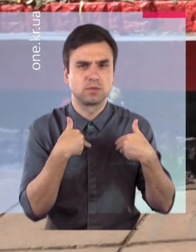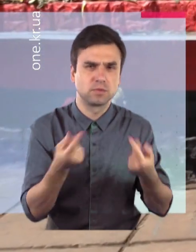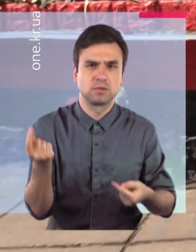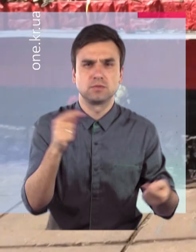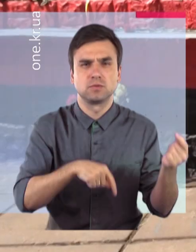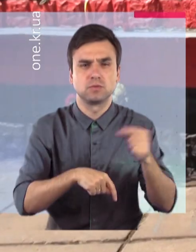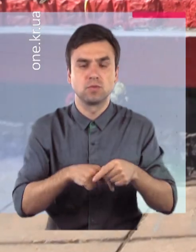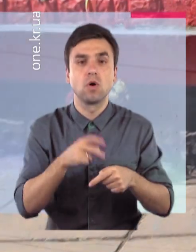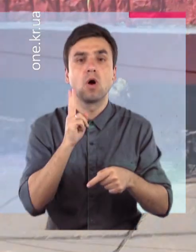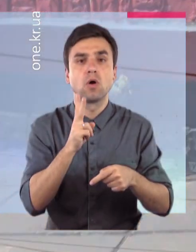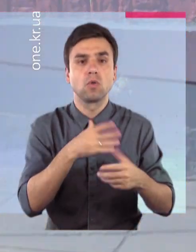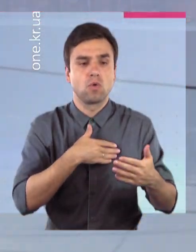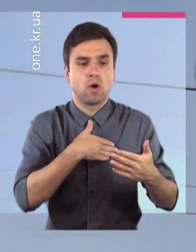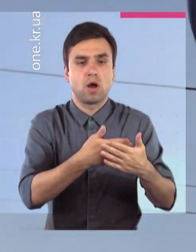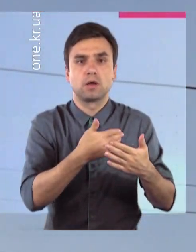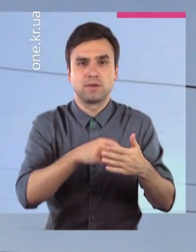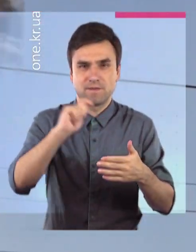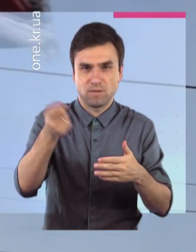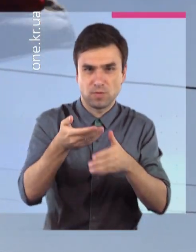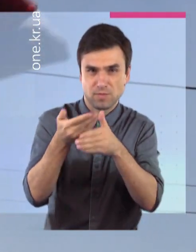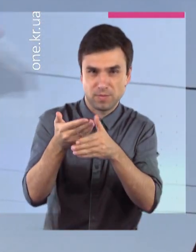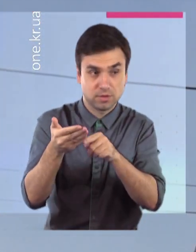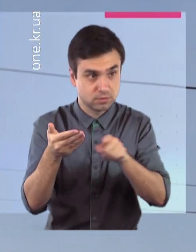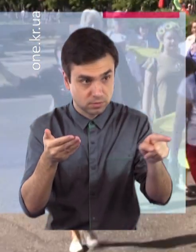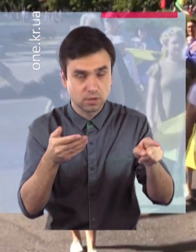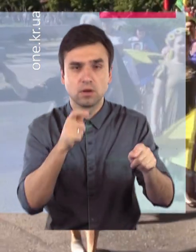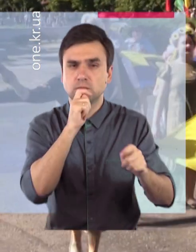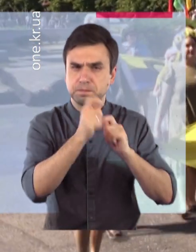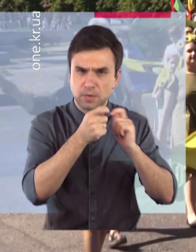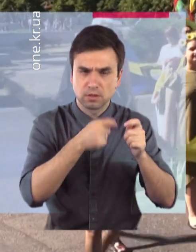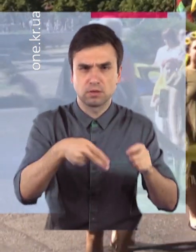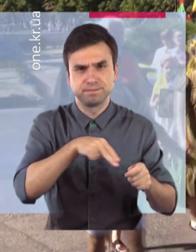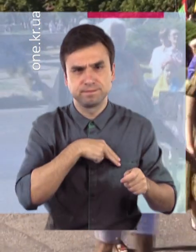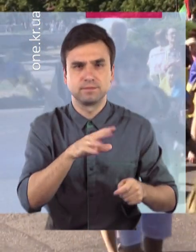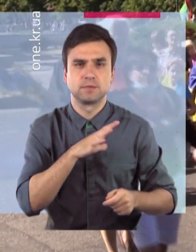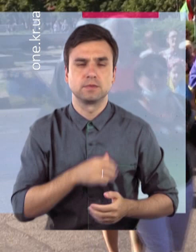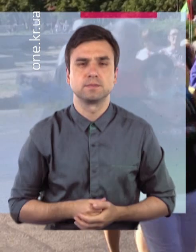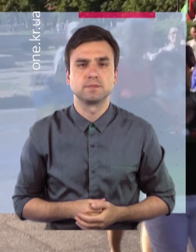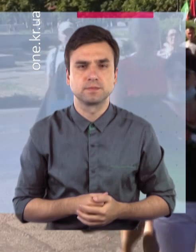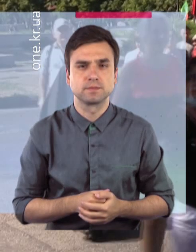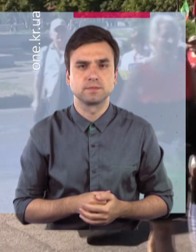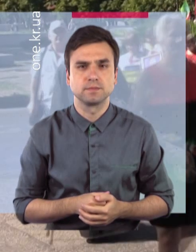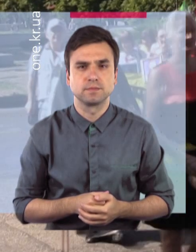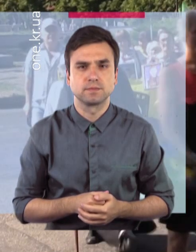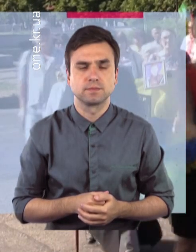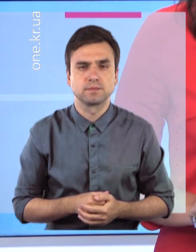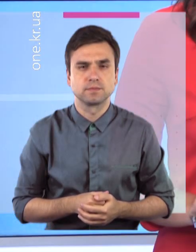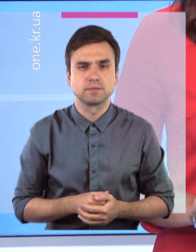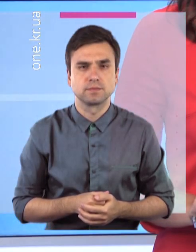від громадськості за свою роботу на користь незалежної України. Олег Єрмолінський, Микола Нечепуренко, Перший міський.